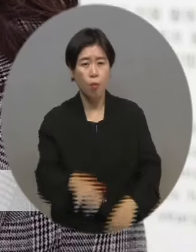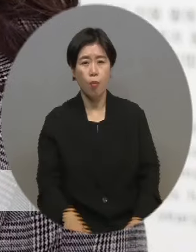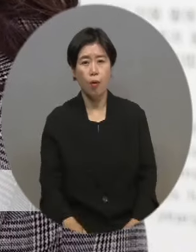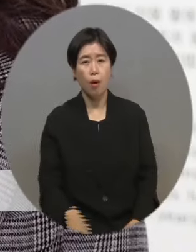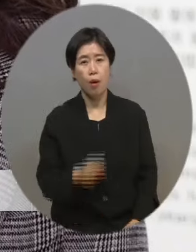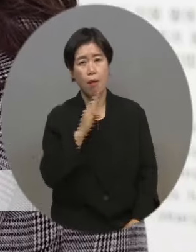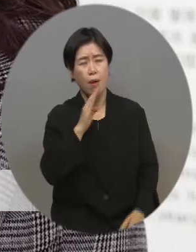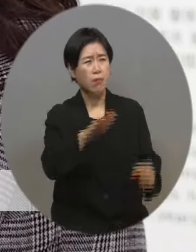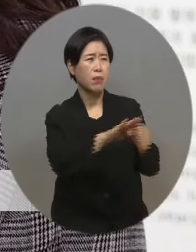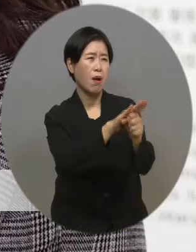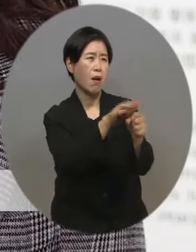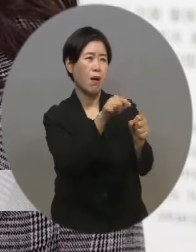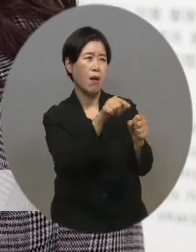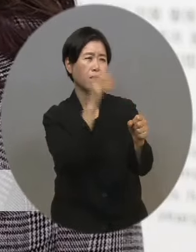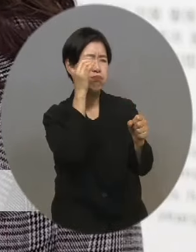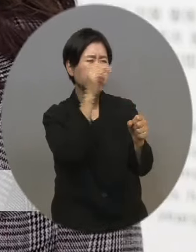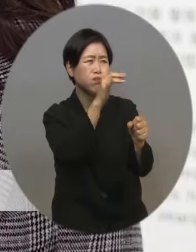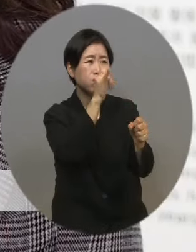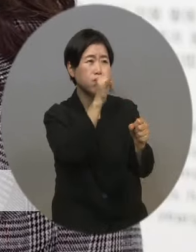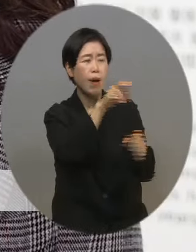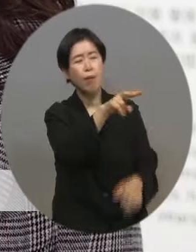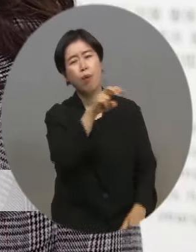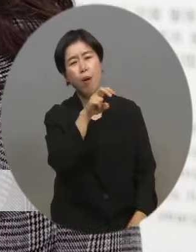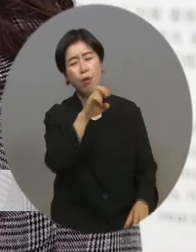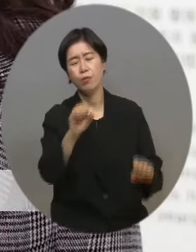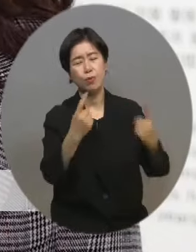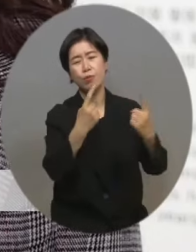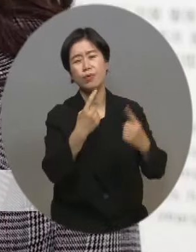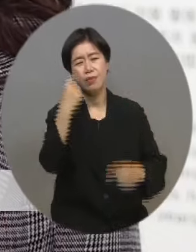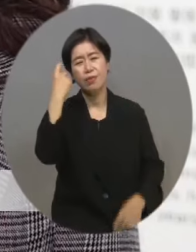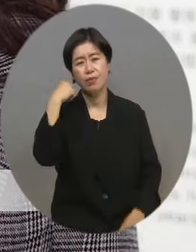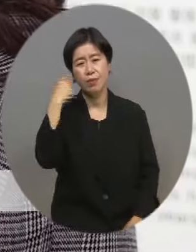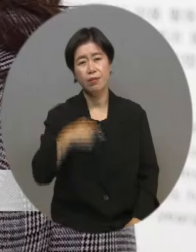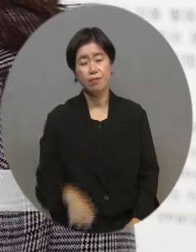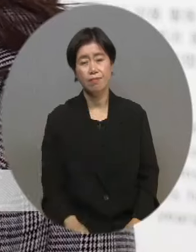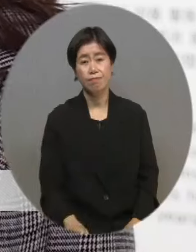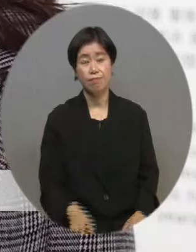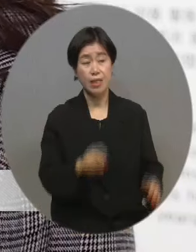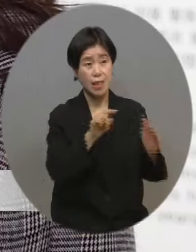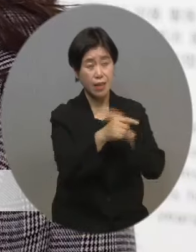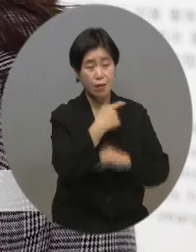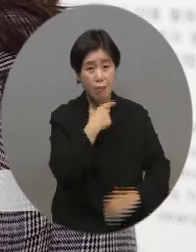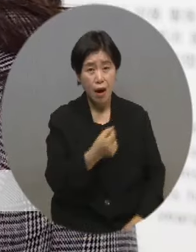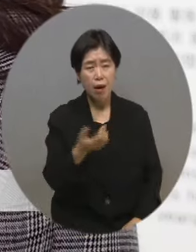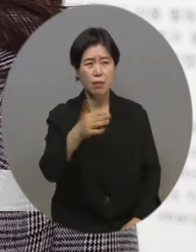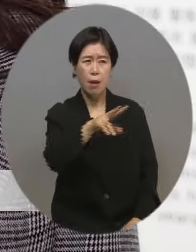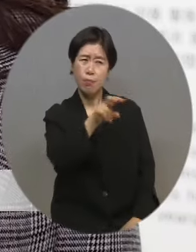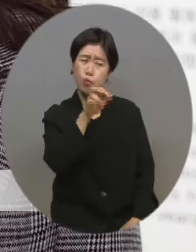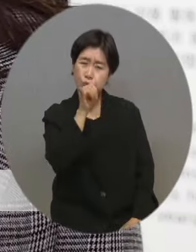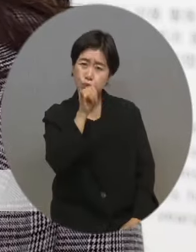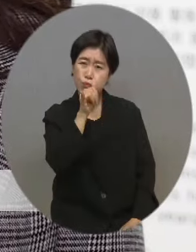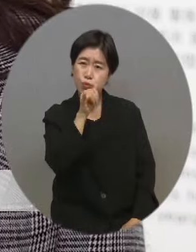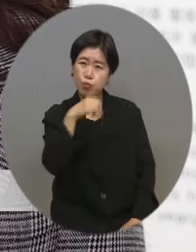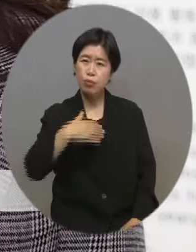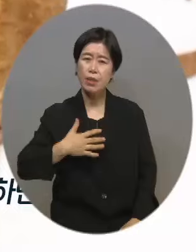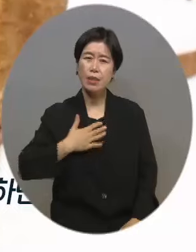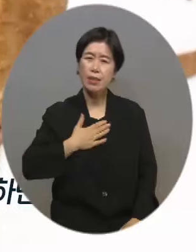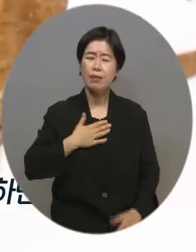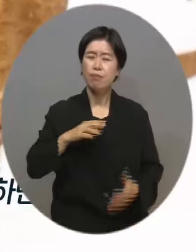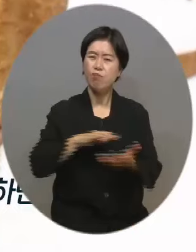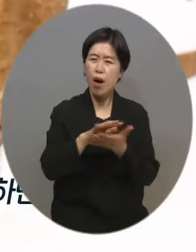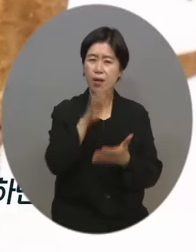관계? 미워하면서도 그립고 가보고 싶고 뭐 그런 것들이 좀 복합되어 있더라고요.